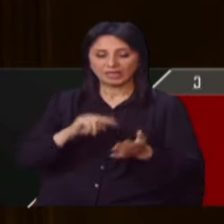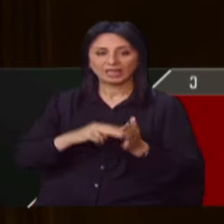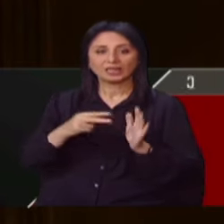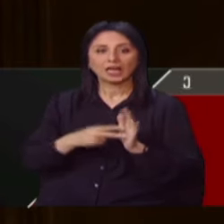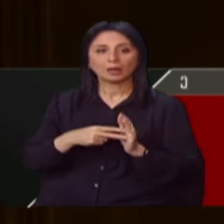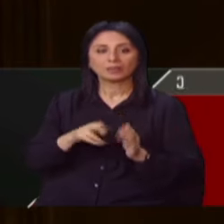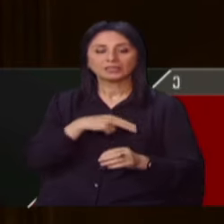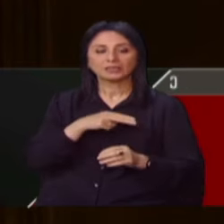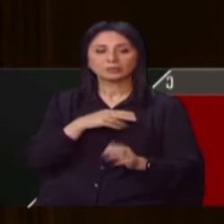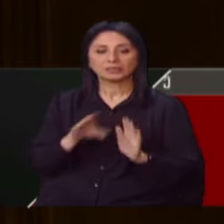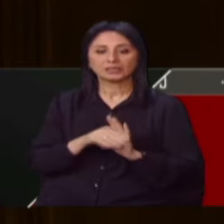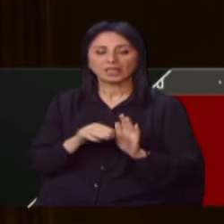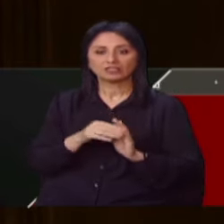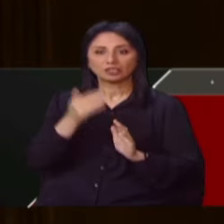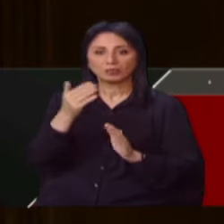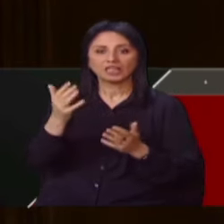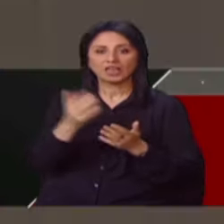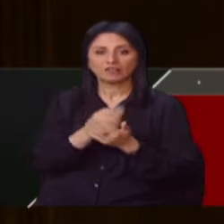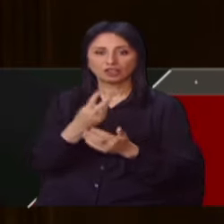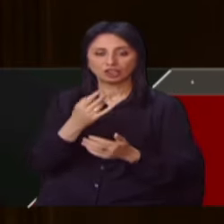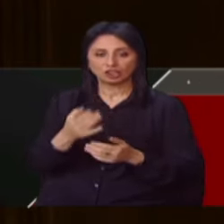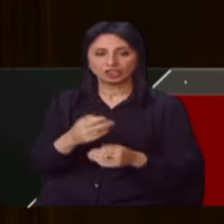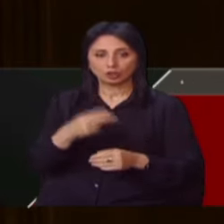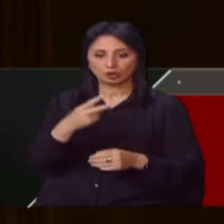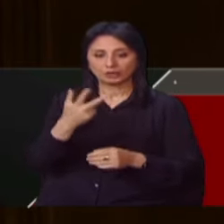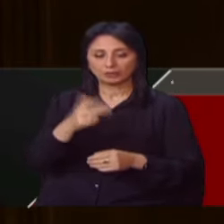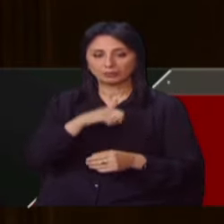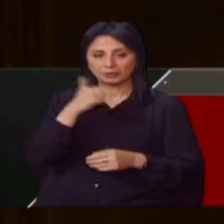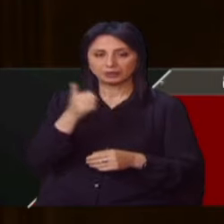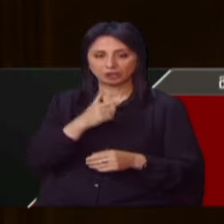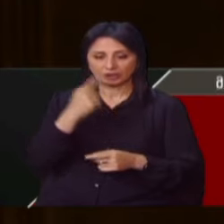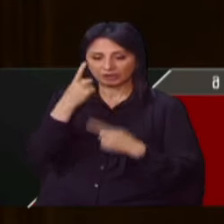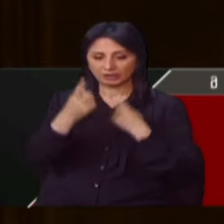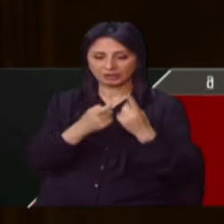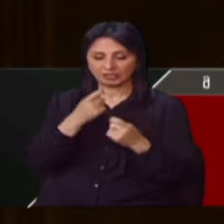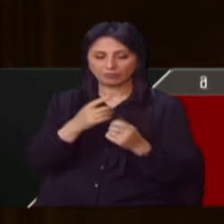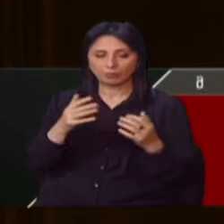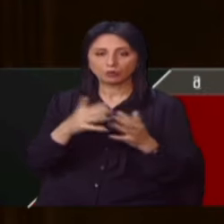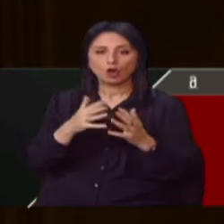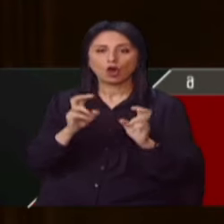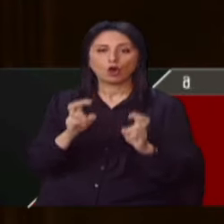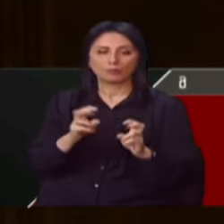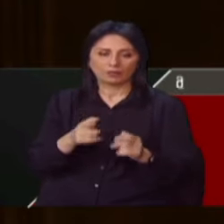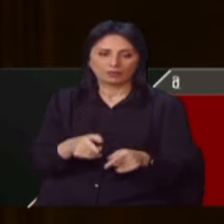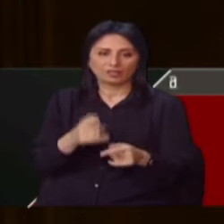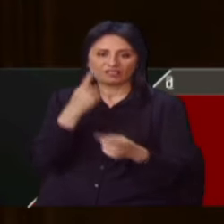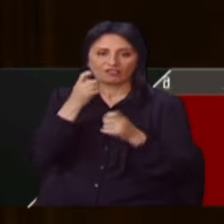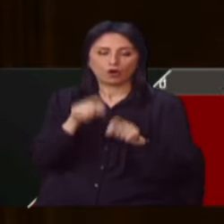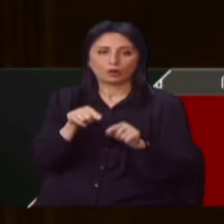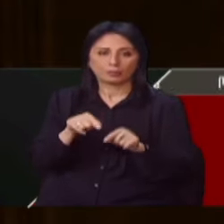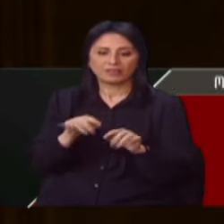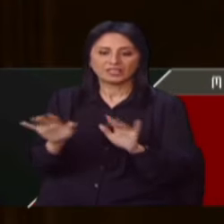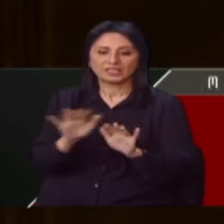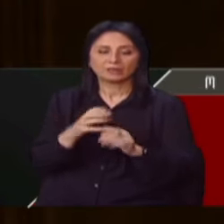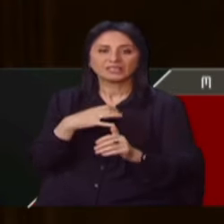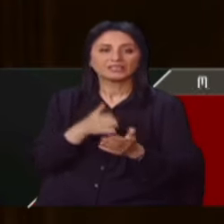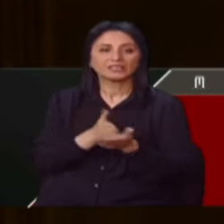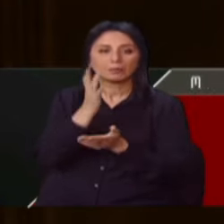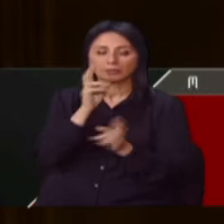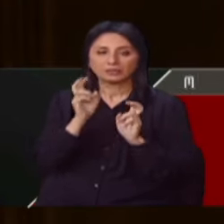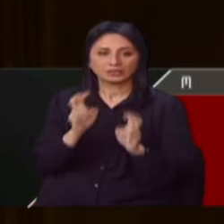დაგეგმილი საპარლამენტო არჩევნებში მათი გამარჯვების შანსები. 2023 წელს საინფორმაციო ომის ფარგლებში სხვადასხვა ძალების მიერ წარმოებული კამპანიის ძირითად